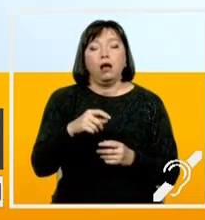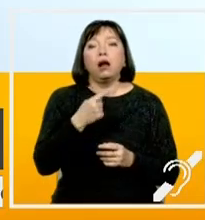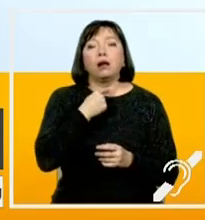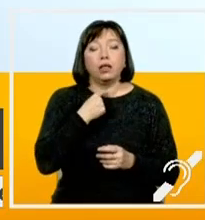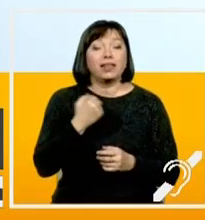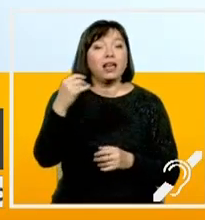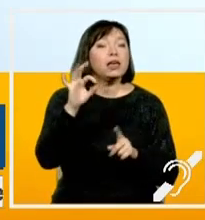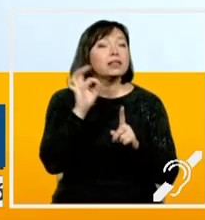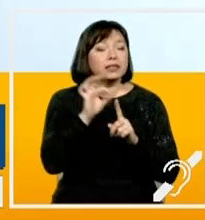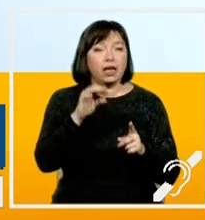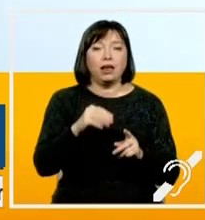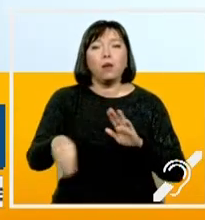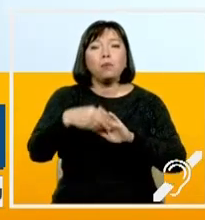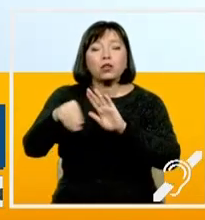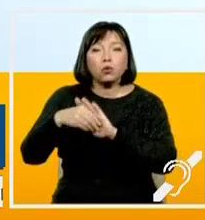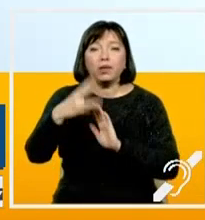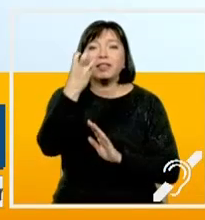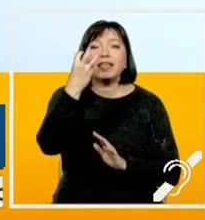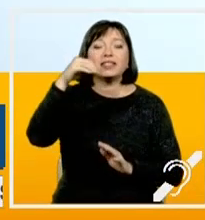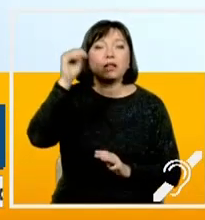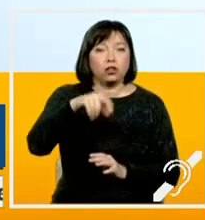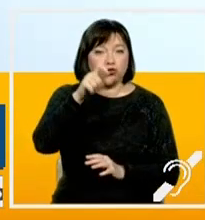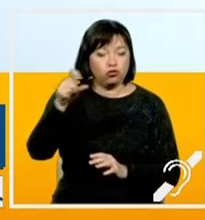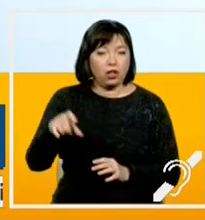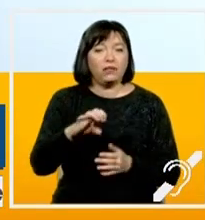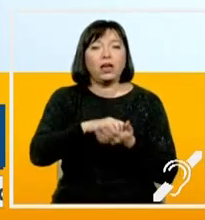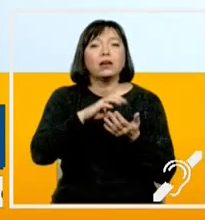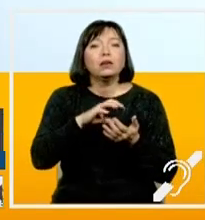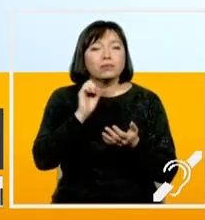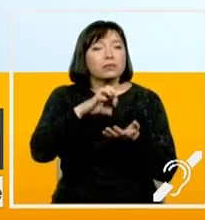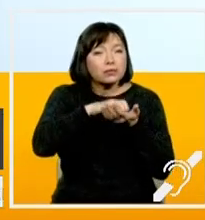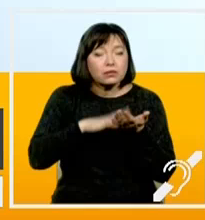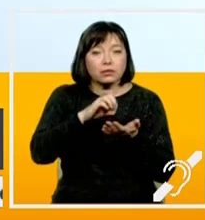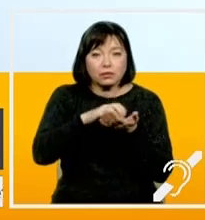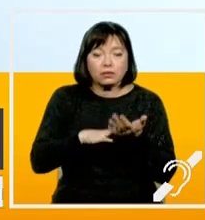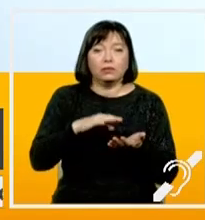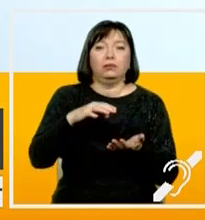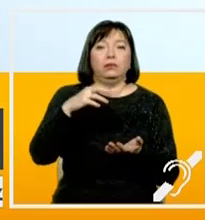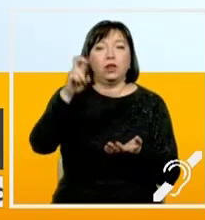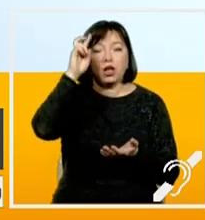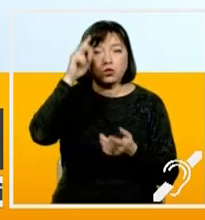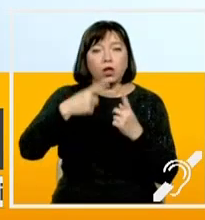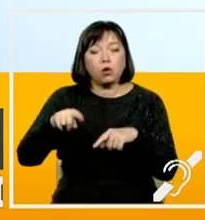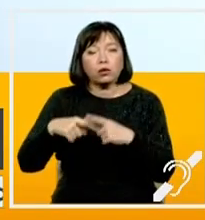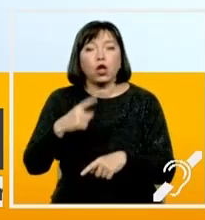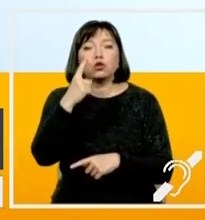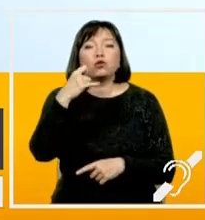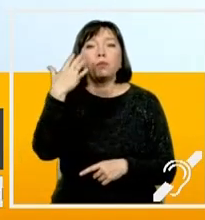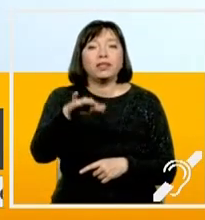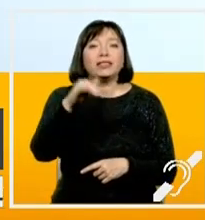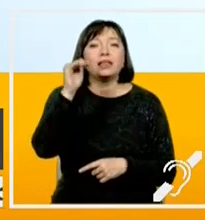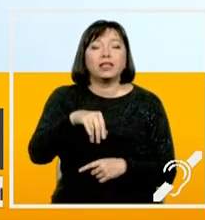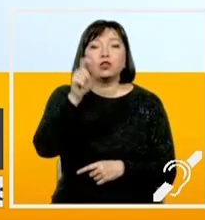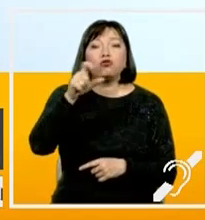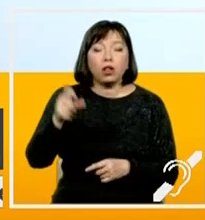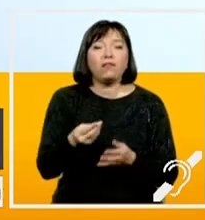cumpăra 300.000 de voturi, documentare de către instituțiile statului, a 150.000 de